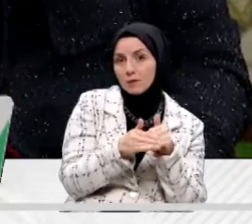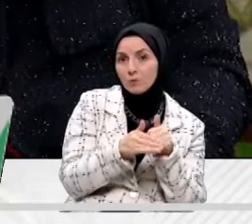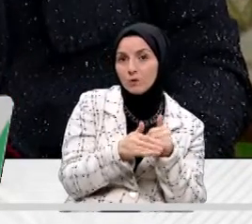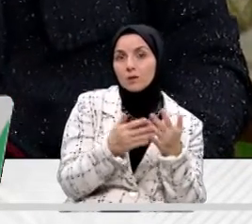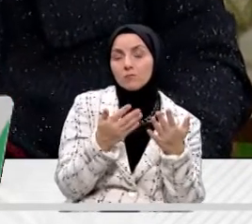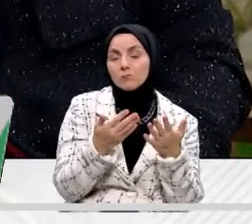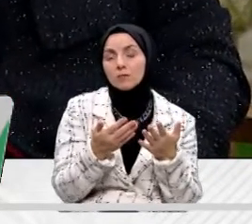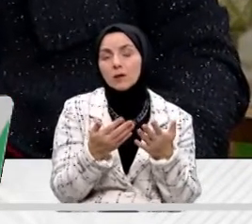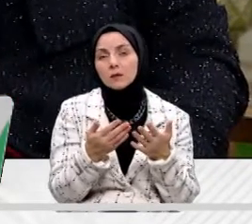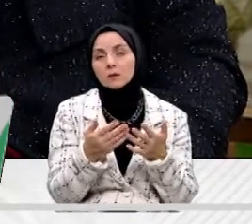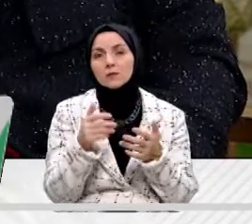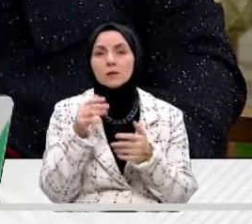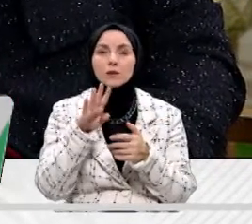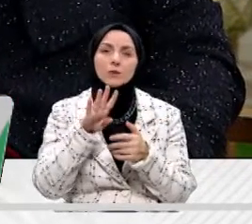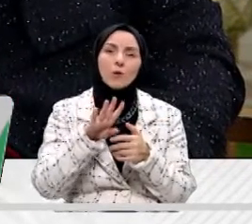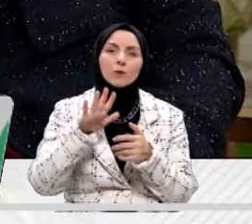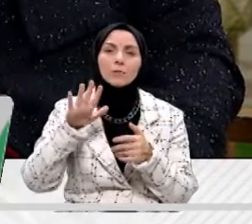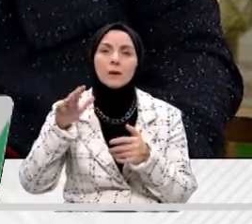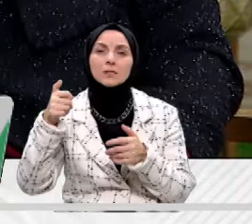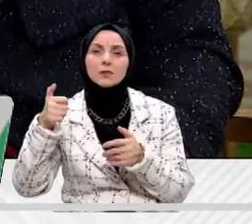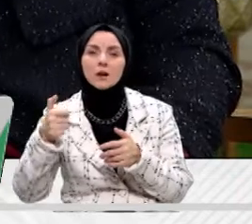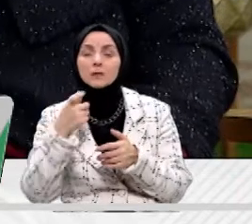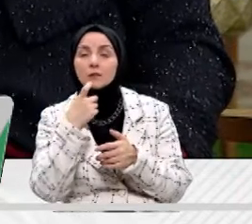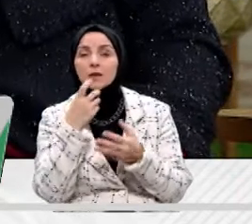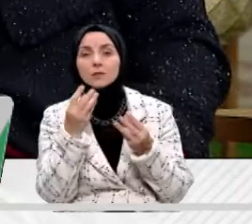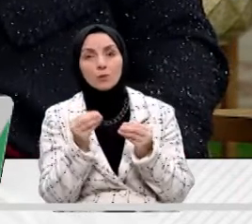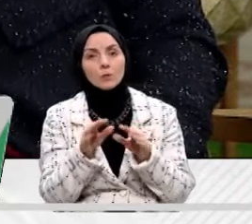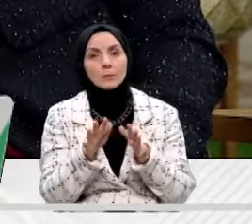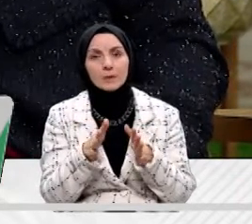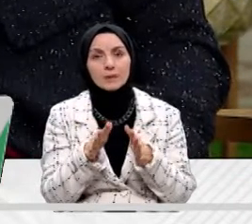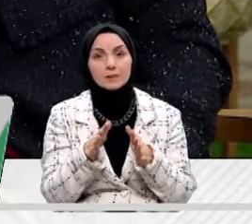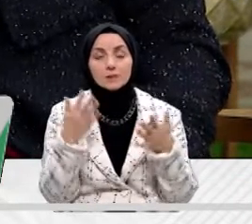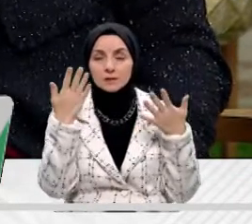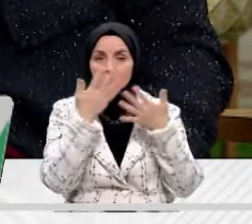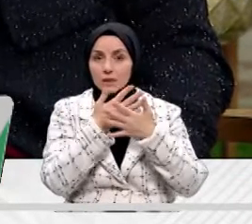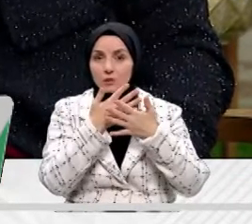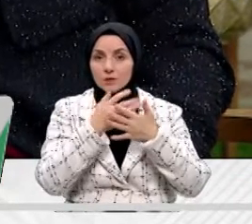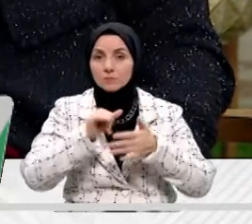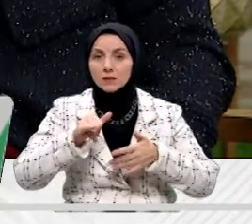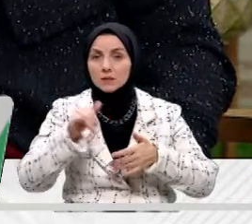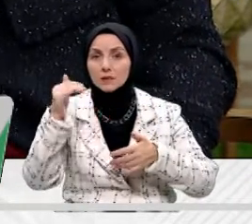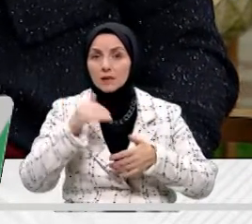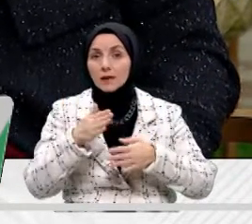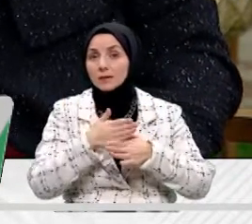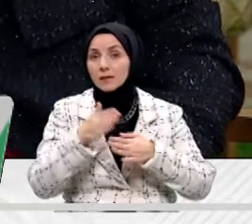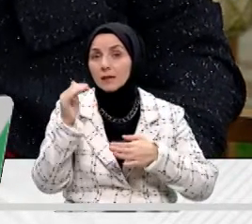gelebilen bir grup sekize çok fazla gitmez o konuda gecenin yanına geldi niye geliyor şimdi düşünelim